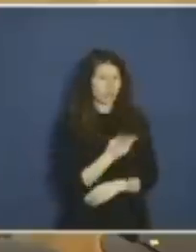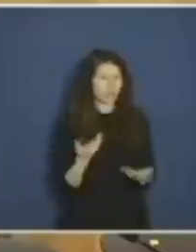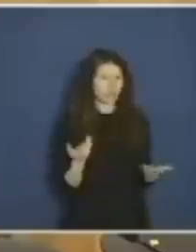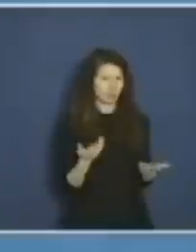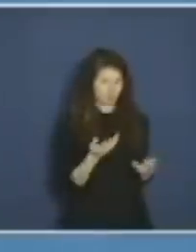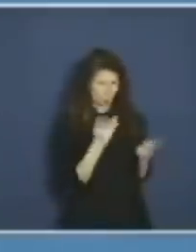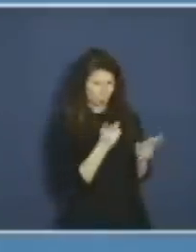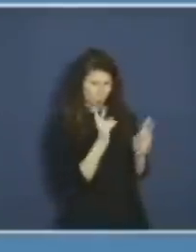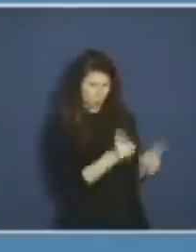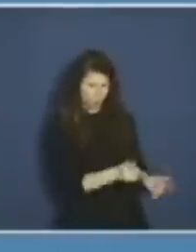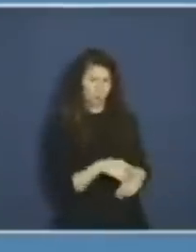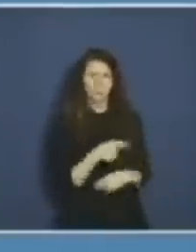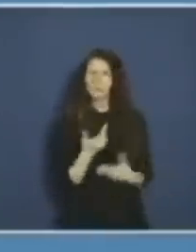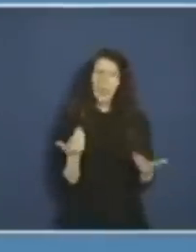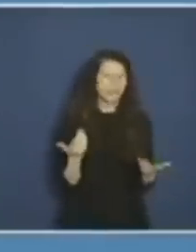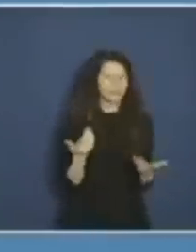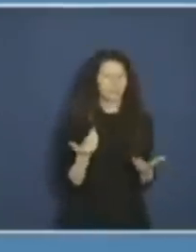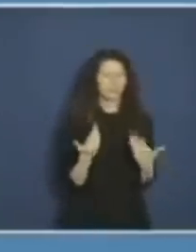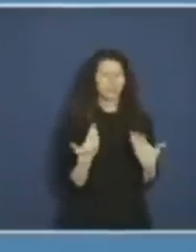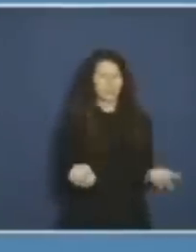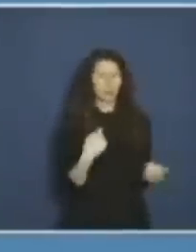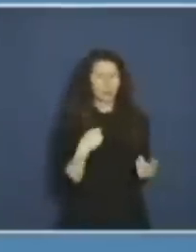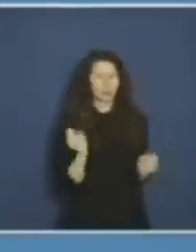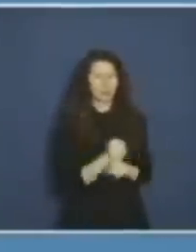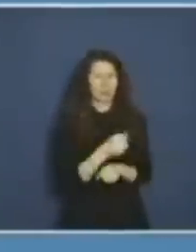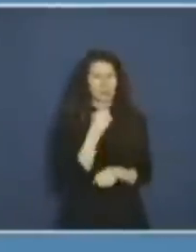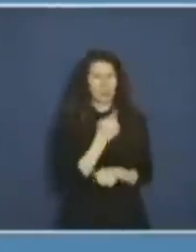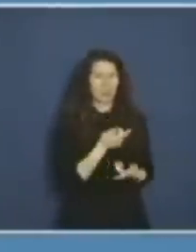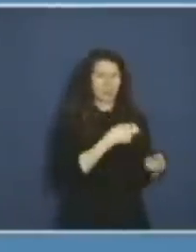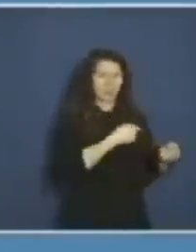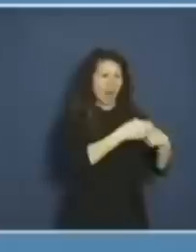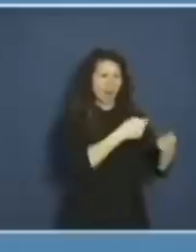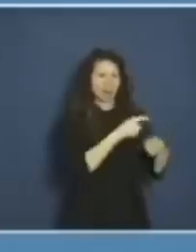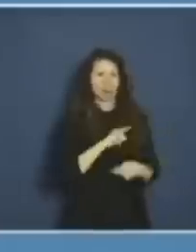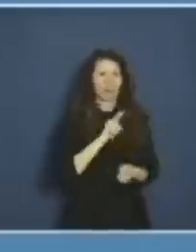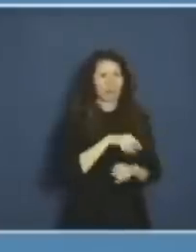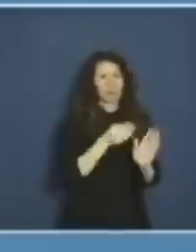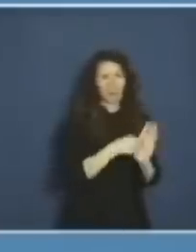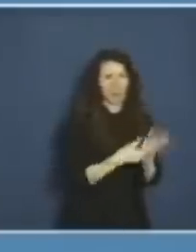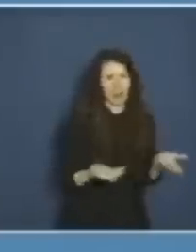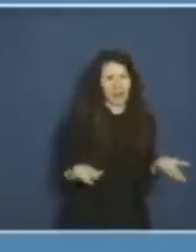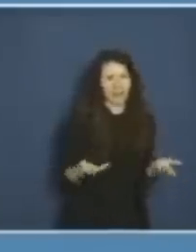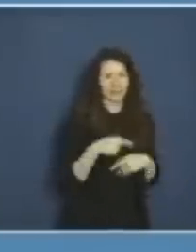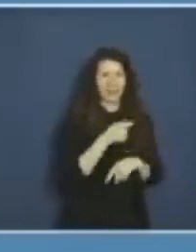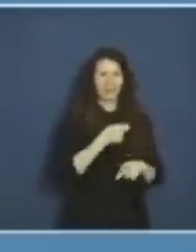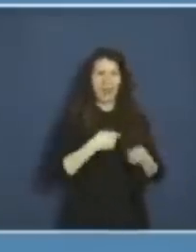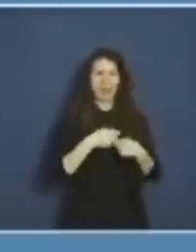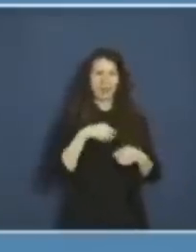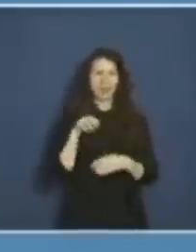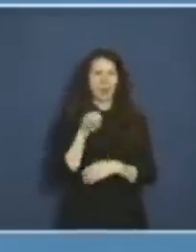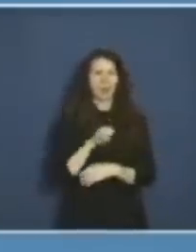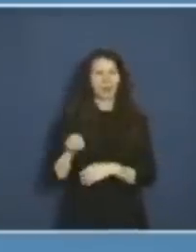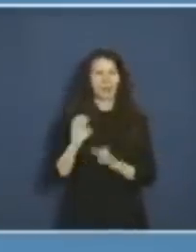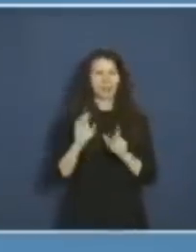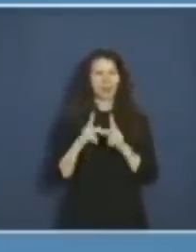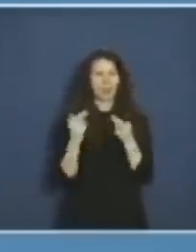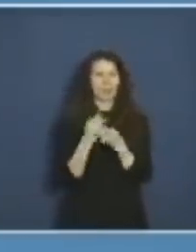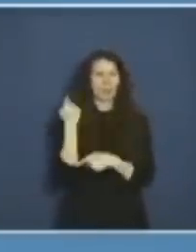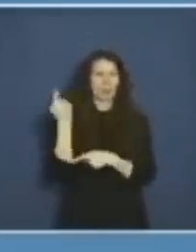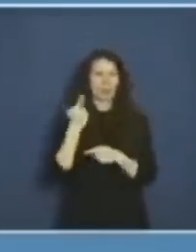Nee, also das kann ich jetzt nicht sagen, weil ich war bei den Verhandlungen selbst nicht dabei. Die Verhandlungen hat die Europäische Kommission